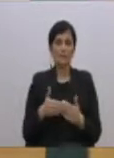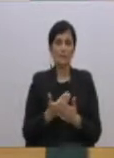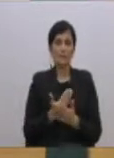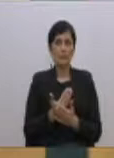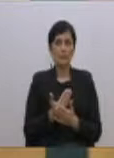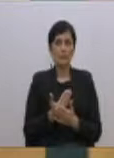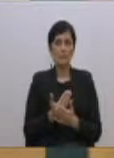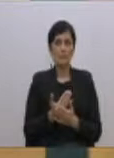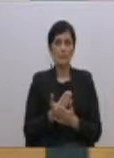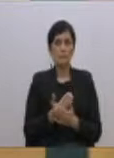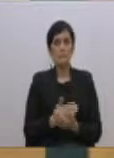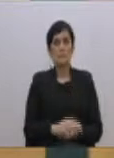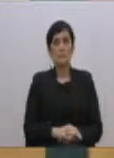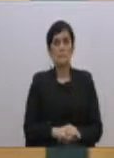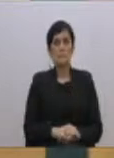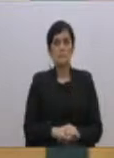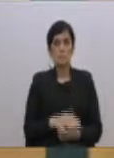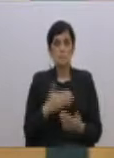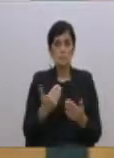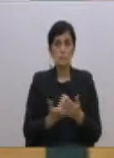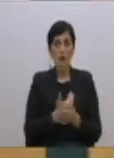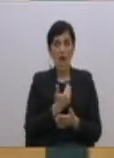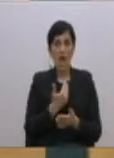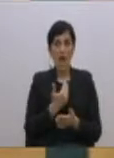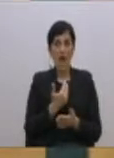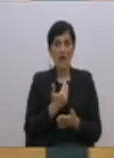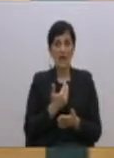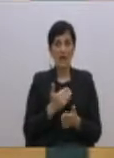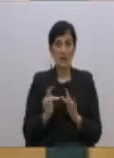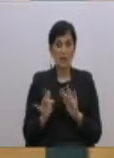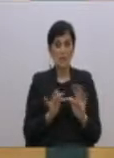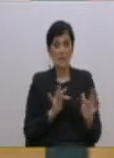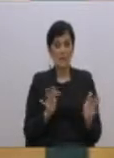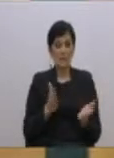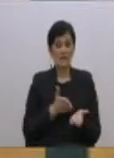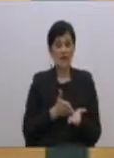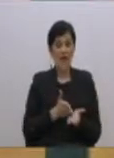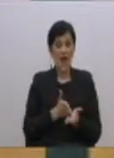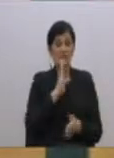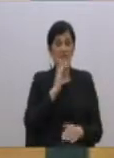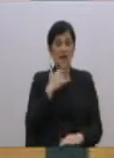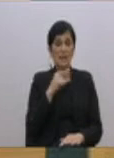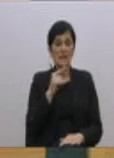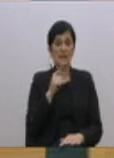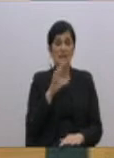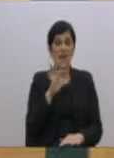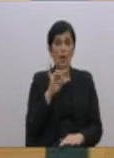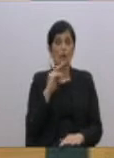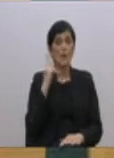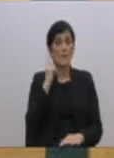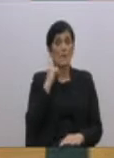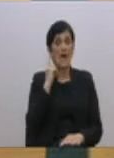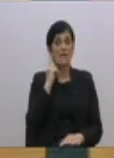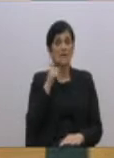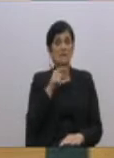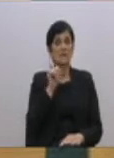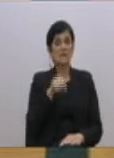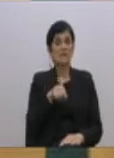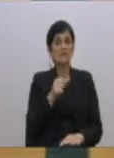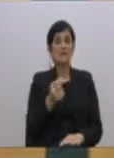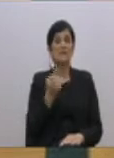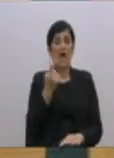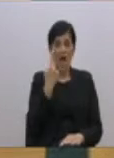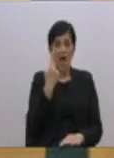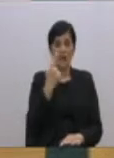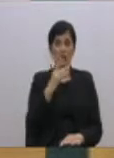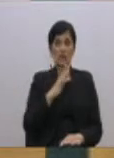ხაზია, ახალი მიმდინარეობა კალბატონი თეონა se saide na cei lebam adio des. Erti